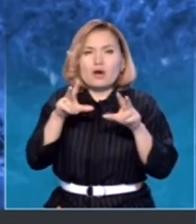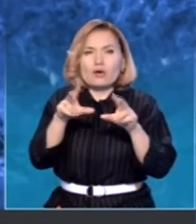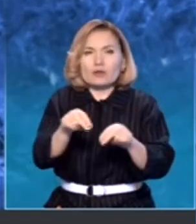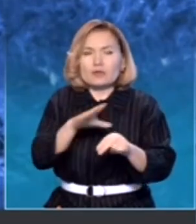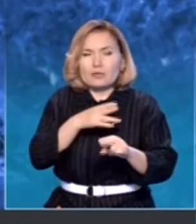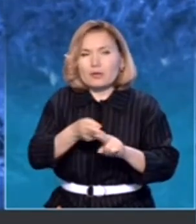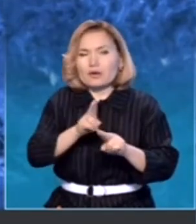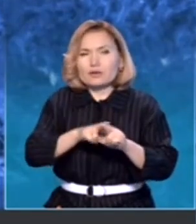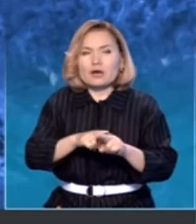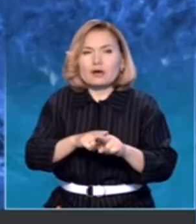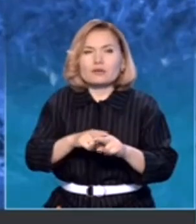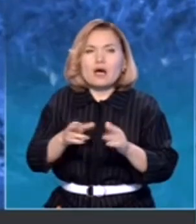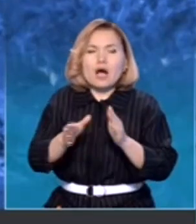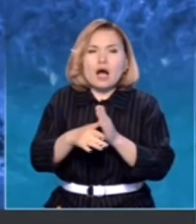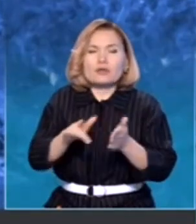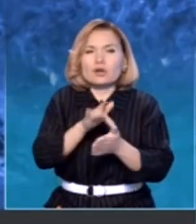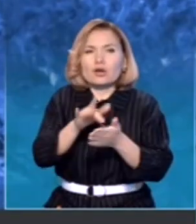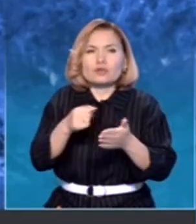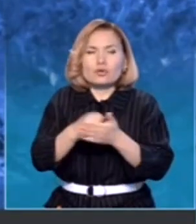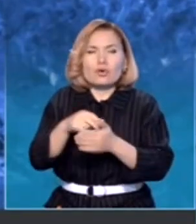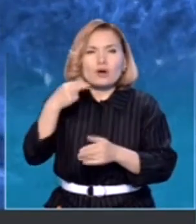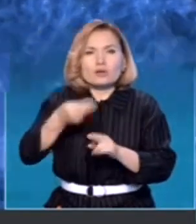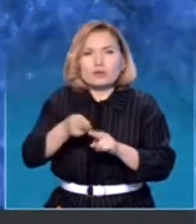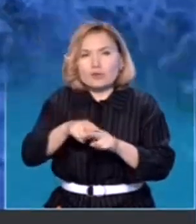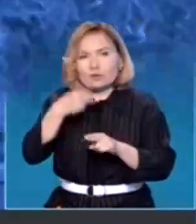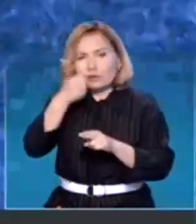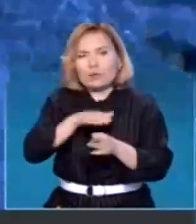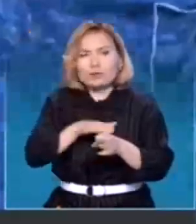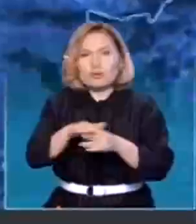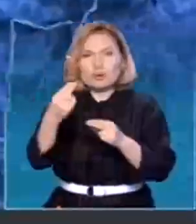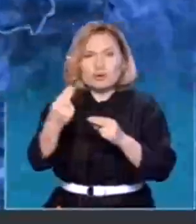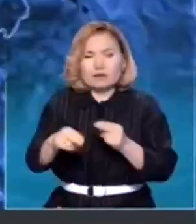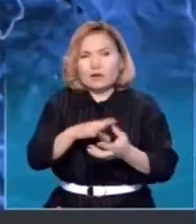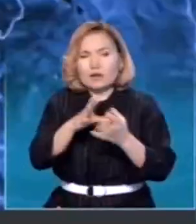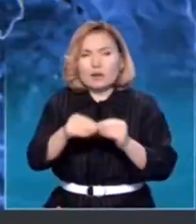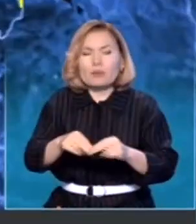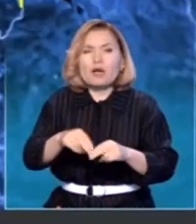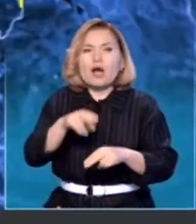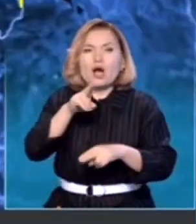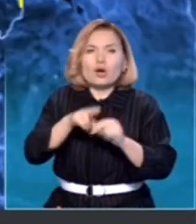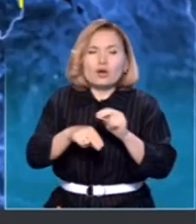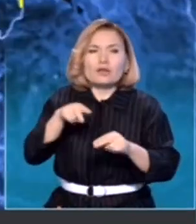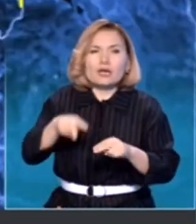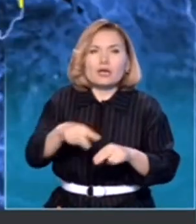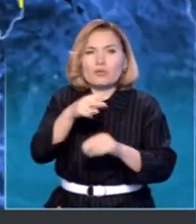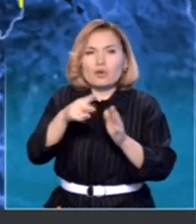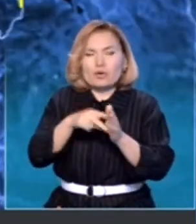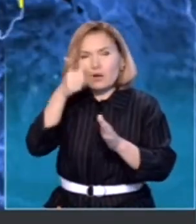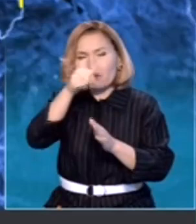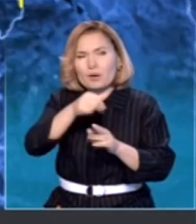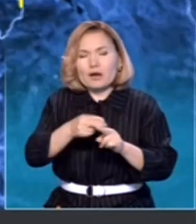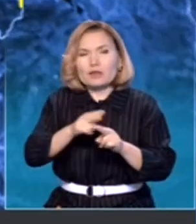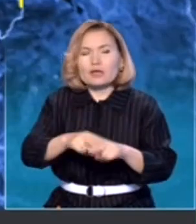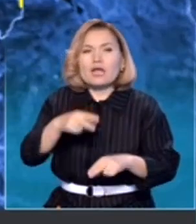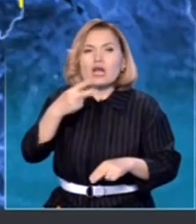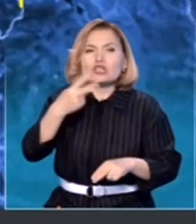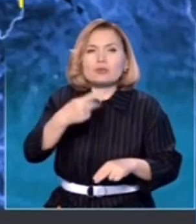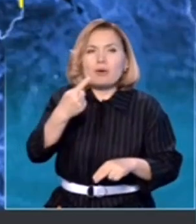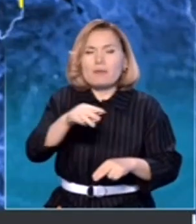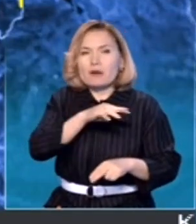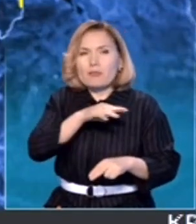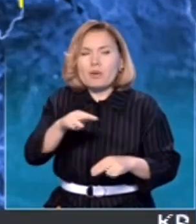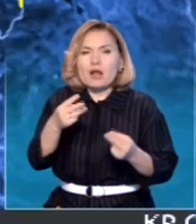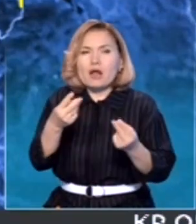уәде берді. Атыраудан Ақтөбеге дейінгі жолды биыл толық аяқтамақ. Сондай-ақ құрылысы 2017 жылы басталып, 21 миллиард